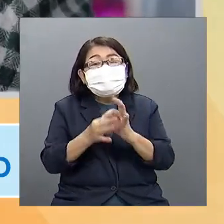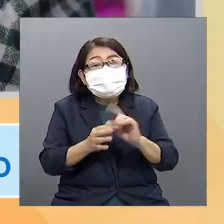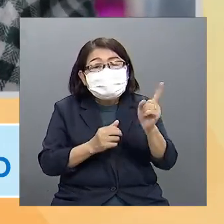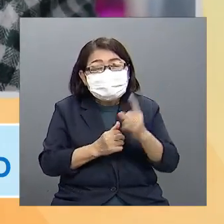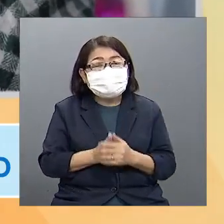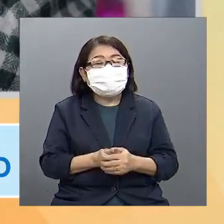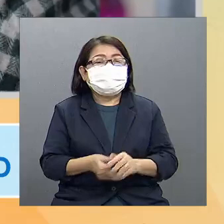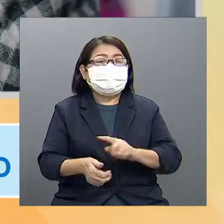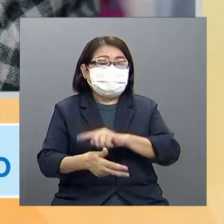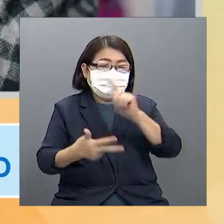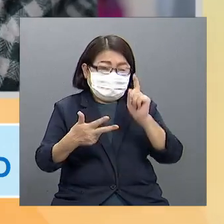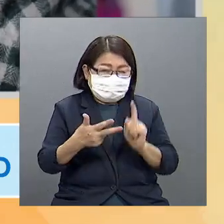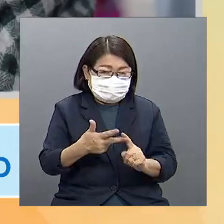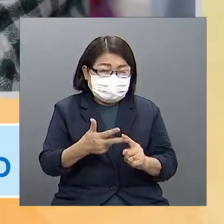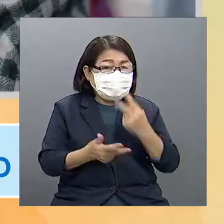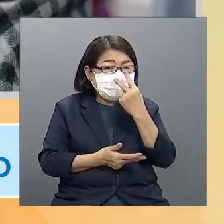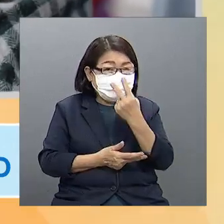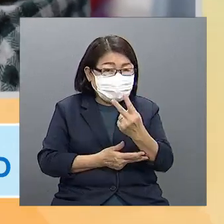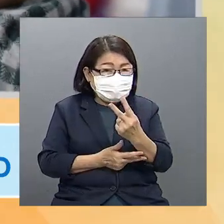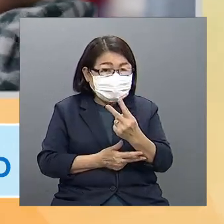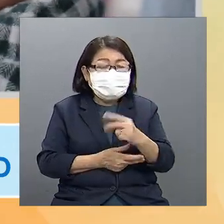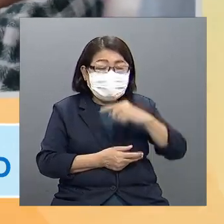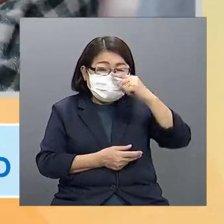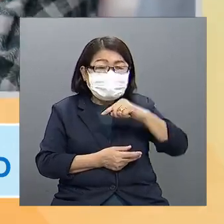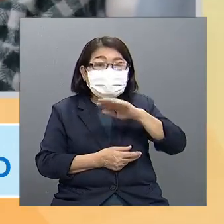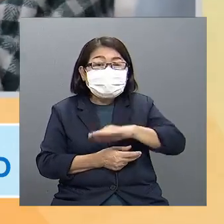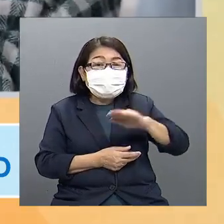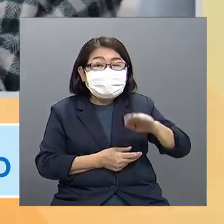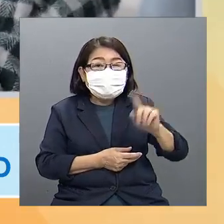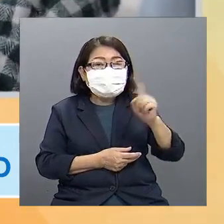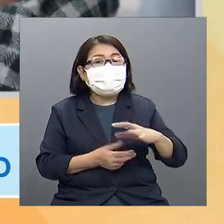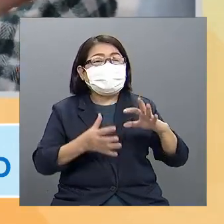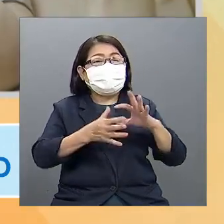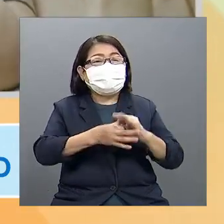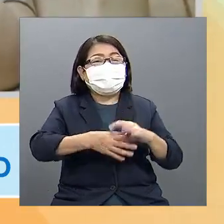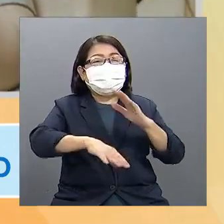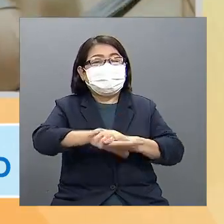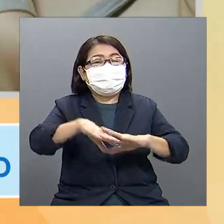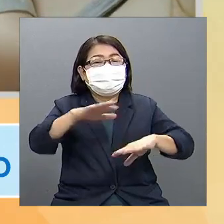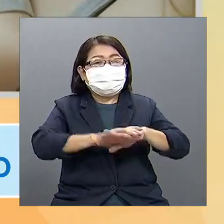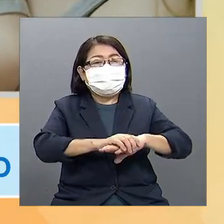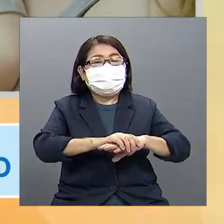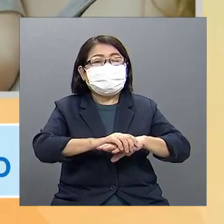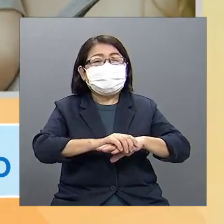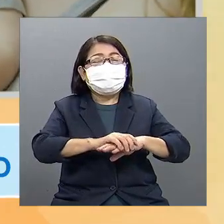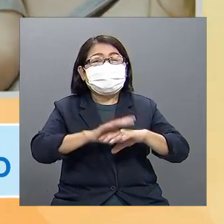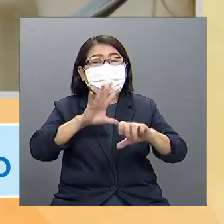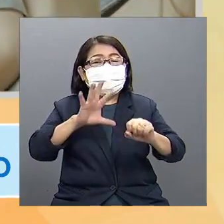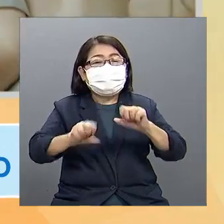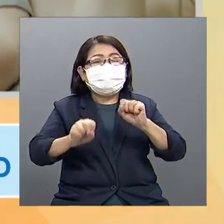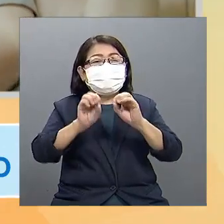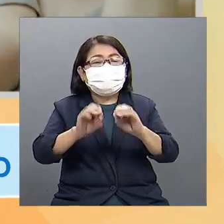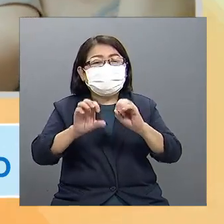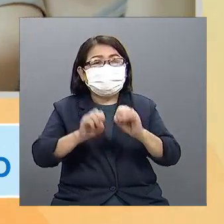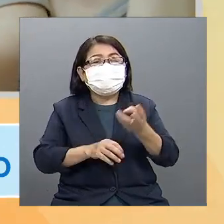ไทยเราก็มีความบกพร่องในเรื่องการใช้กล้ามเนื้อมัดเล็กเพราะว่าไม่ค่อยได้ทำอะไร อยู่ในพื้นที่จำกัดไ